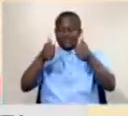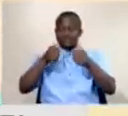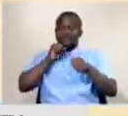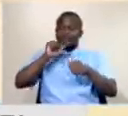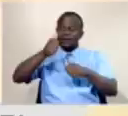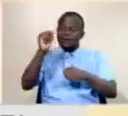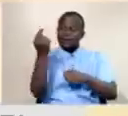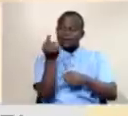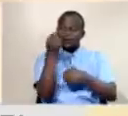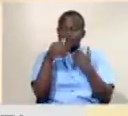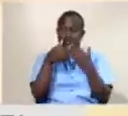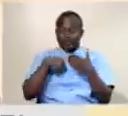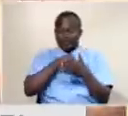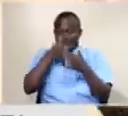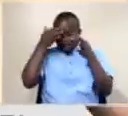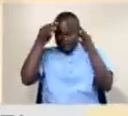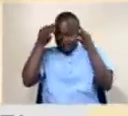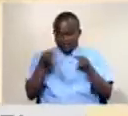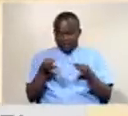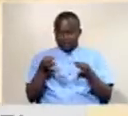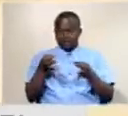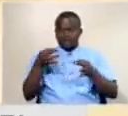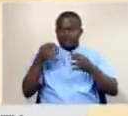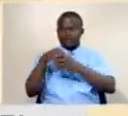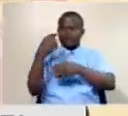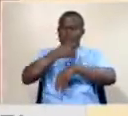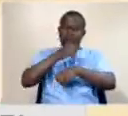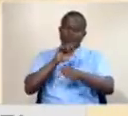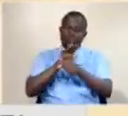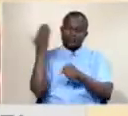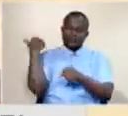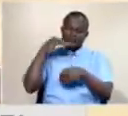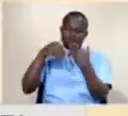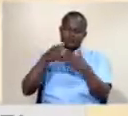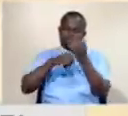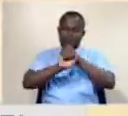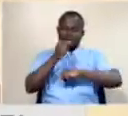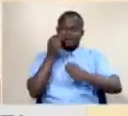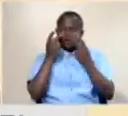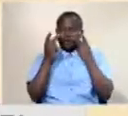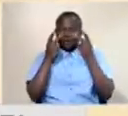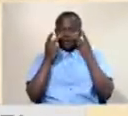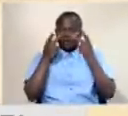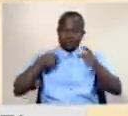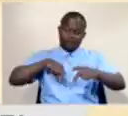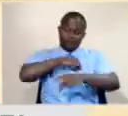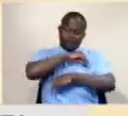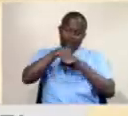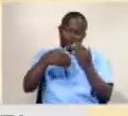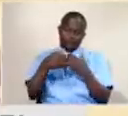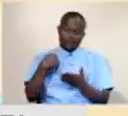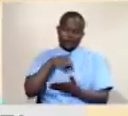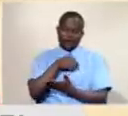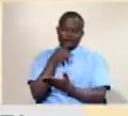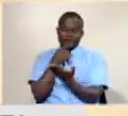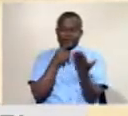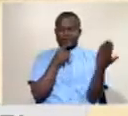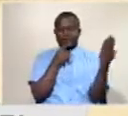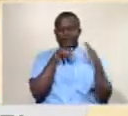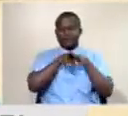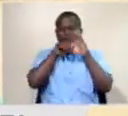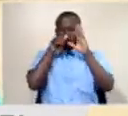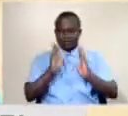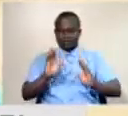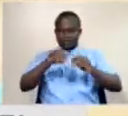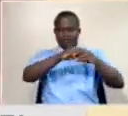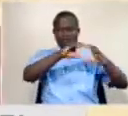Ibyo rero dushaka twafashe ingamba. Ejo bundi tumaze iminsi dukoze igikorwa cyo kureba abo bantu kuri buri mudugudu wose, abanyamuryango bari muri ibyo